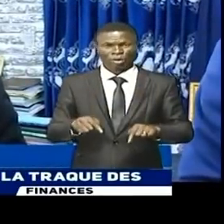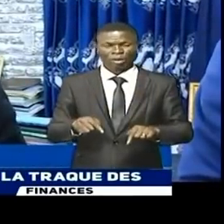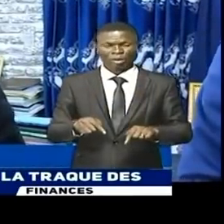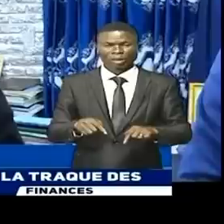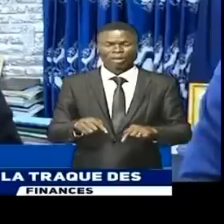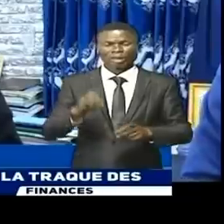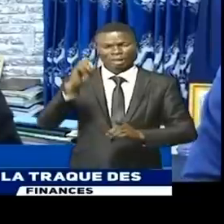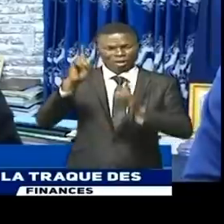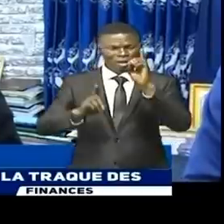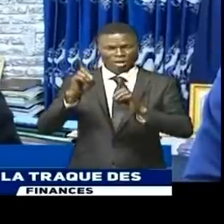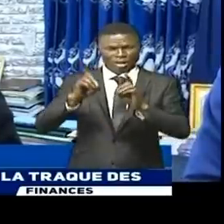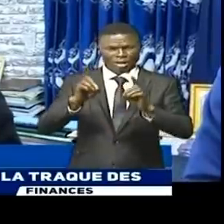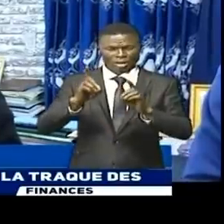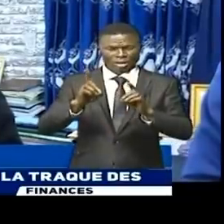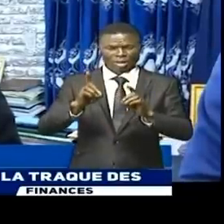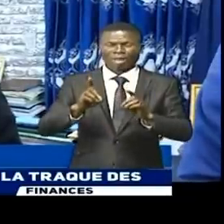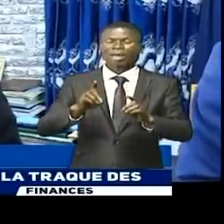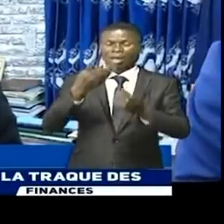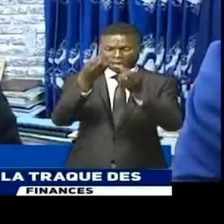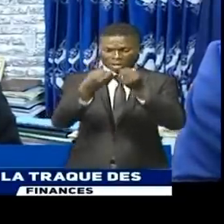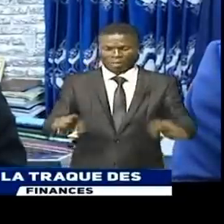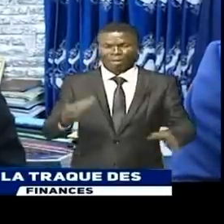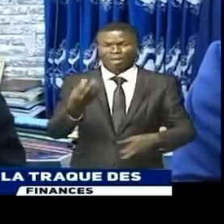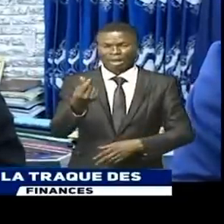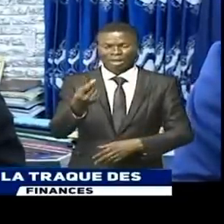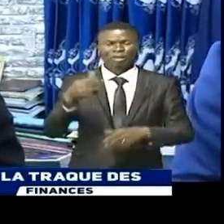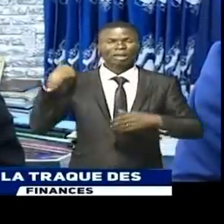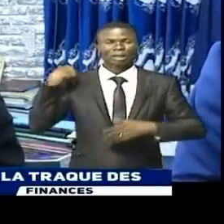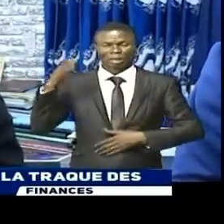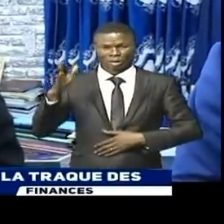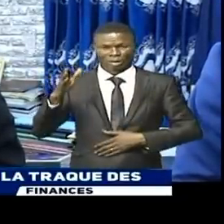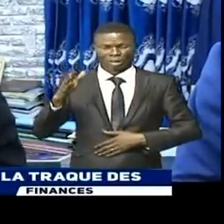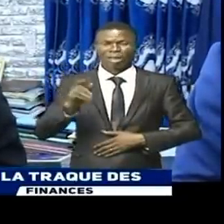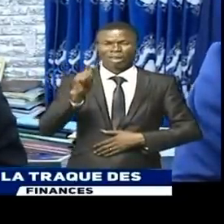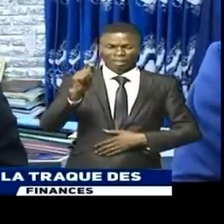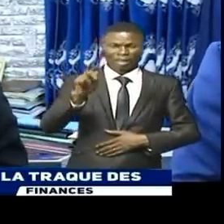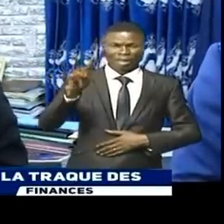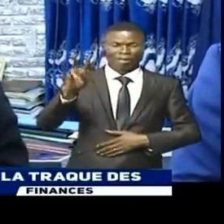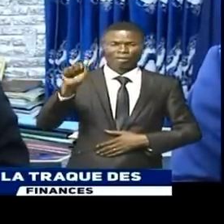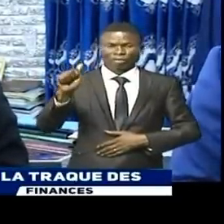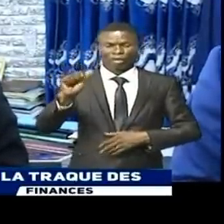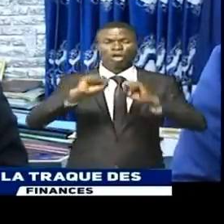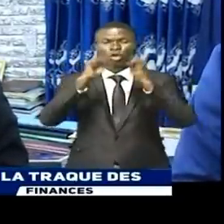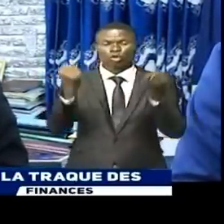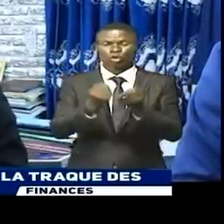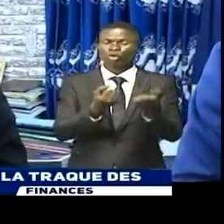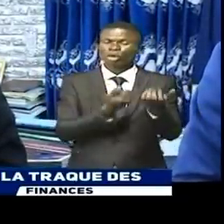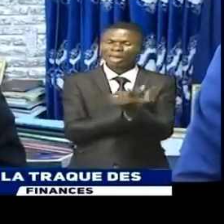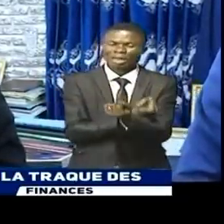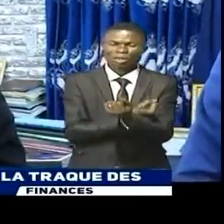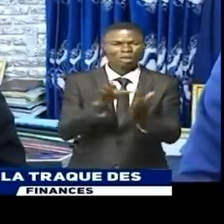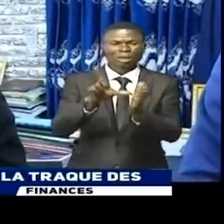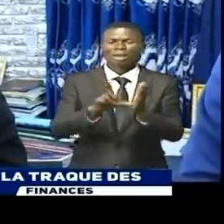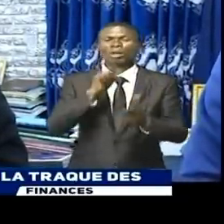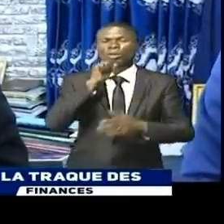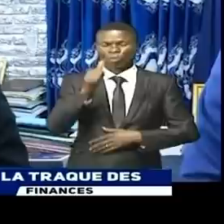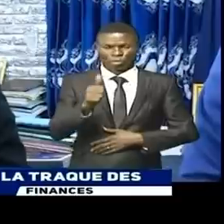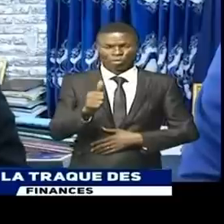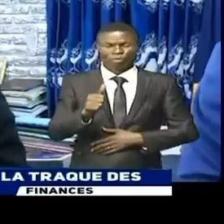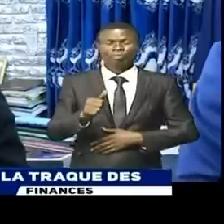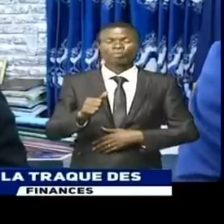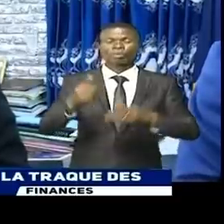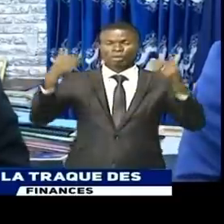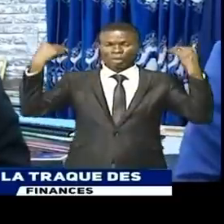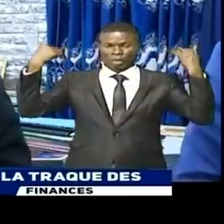dimension de pertes financières pour l'état en termes de tva lorsque les sociétés ne respectent pas la loi et comme le chef de l'état